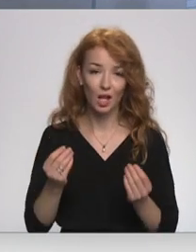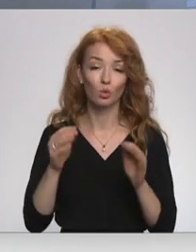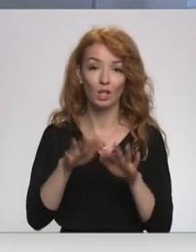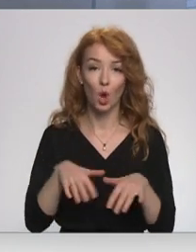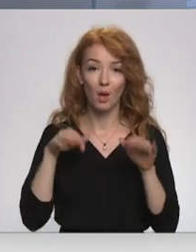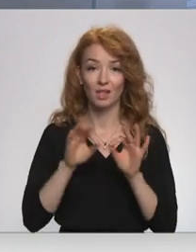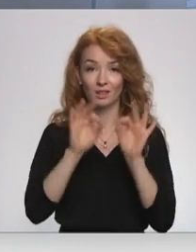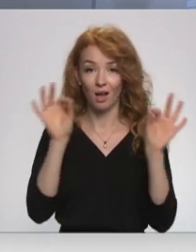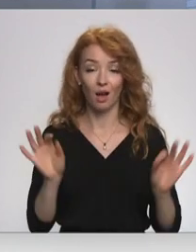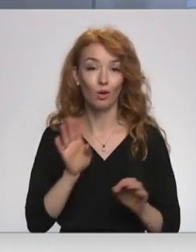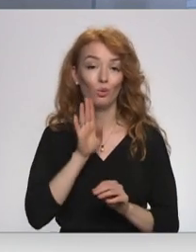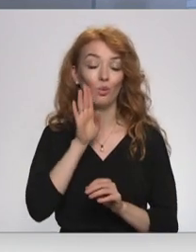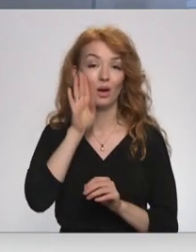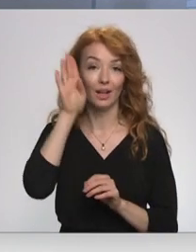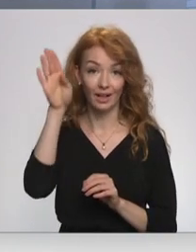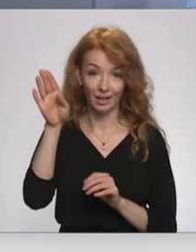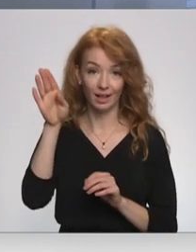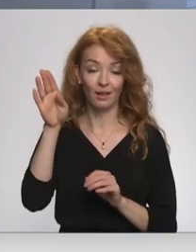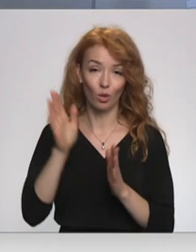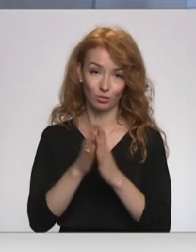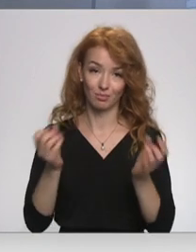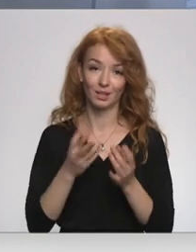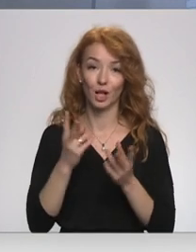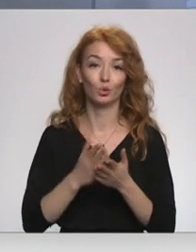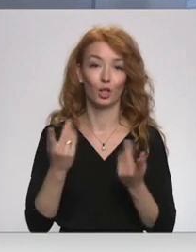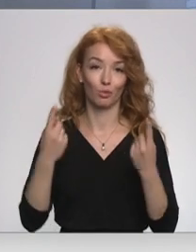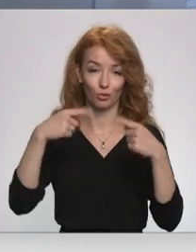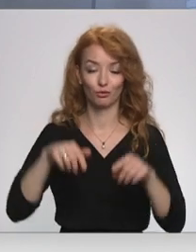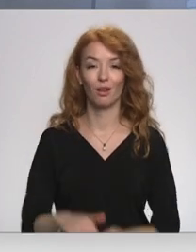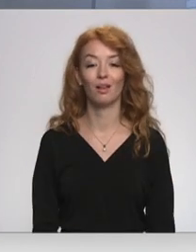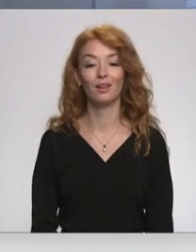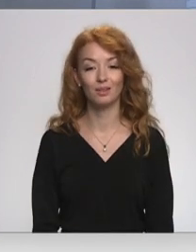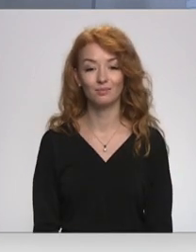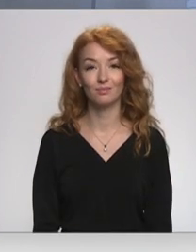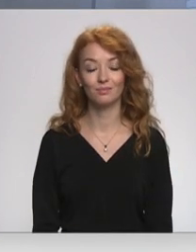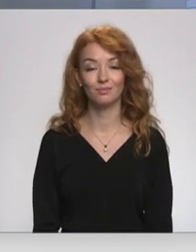sākās no rīta. Vēsti, kas notiek pat labam.